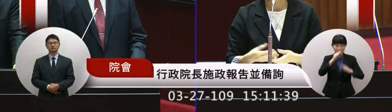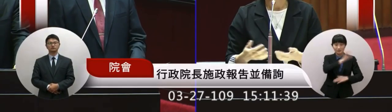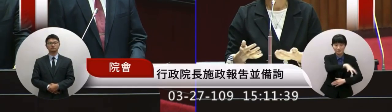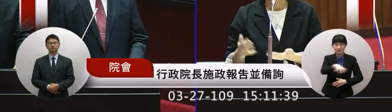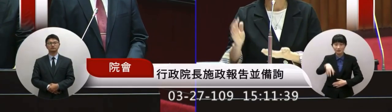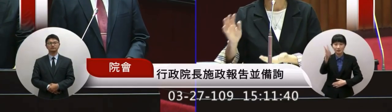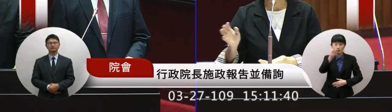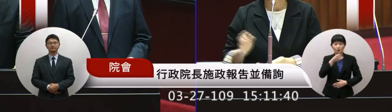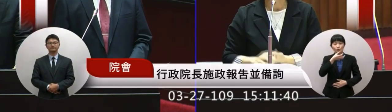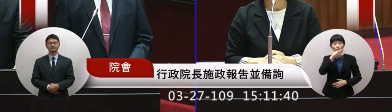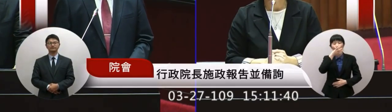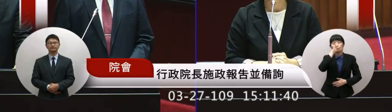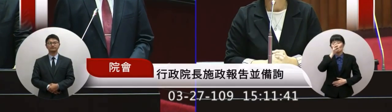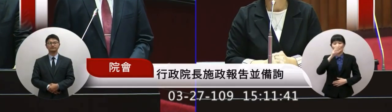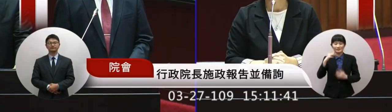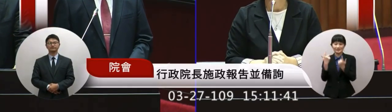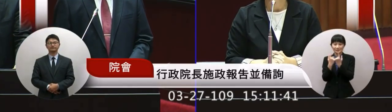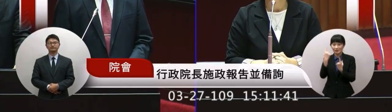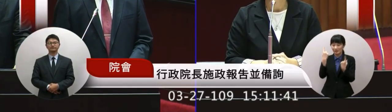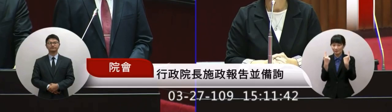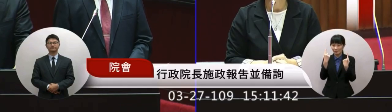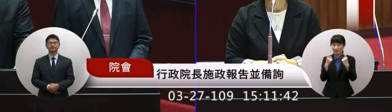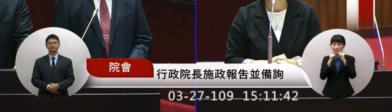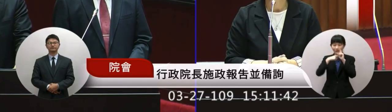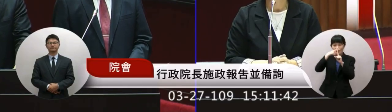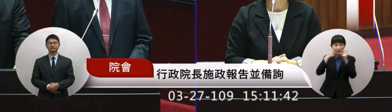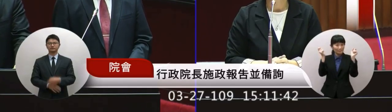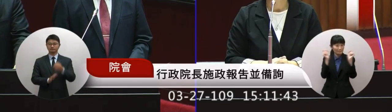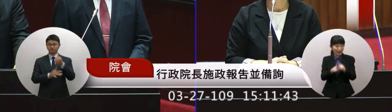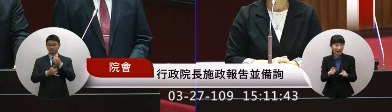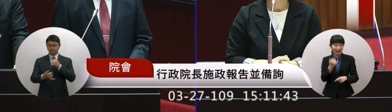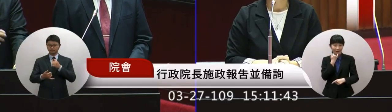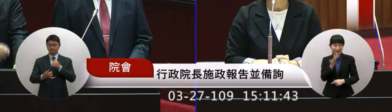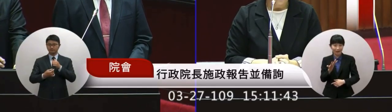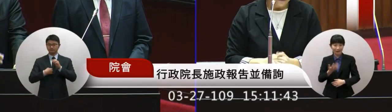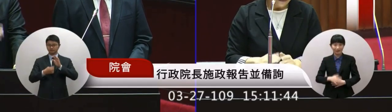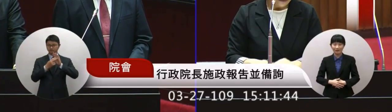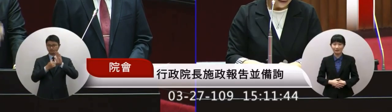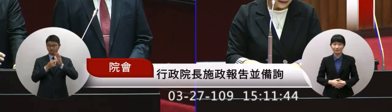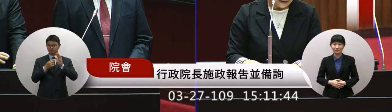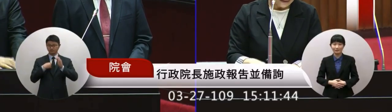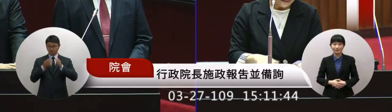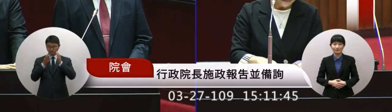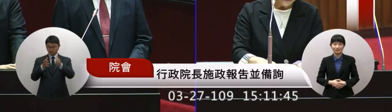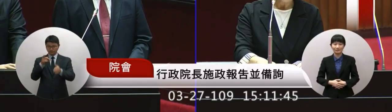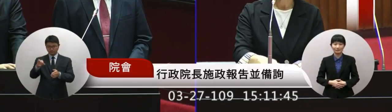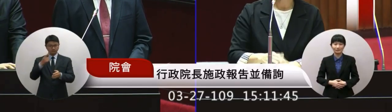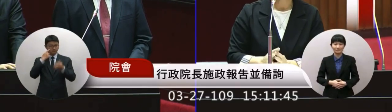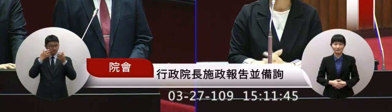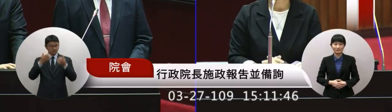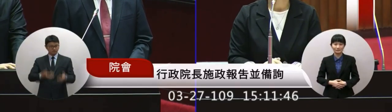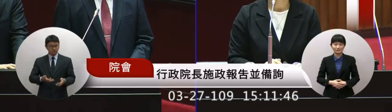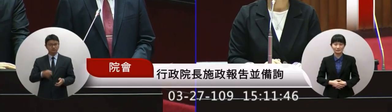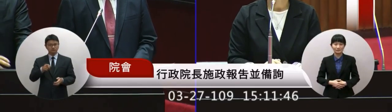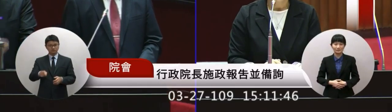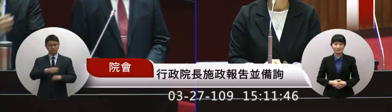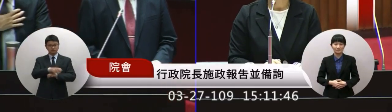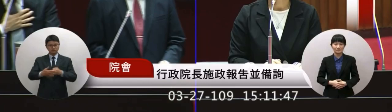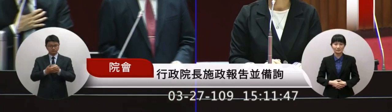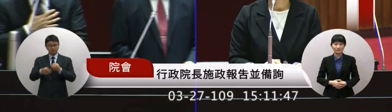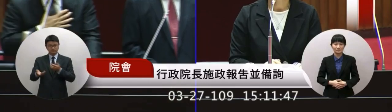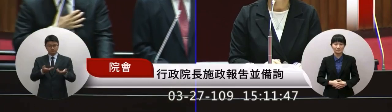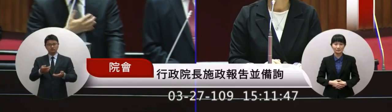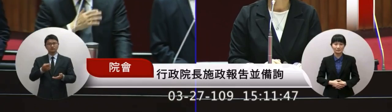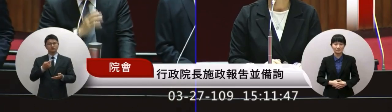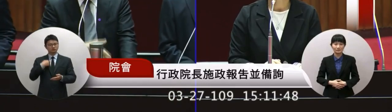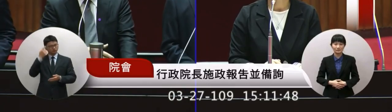能够不要比台北差太多。 委员，我对委员重视这一个方面很肯定的，我个